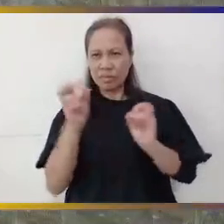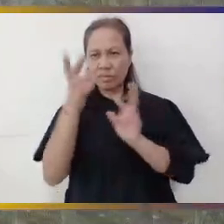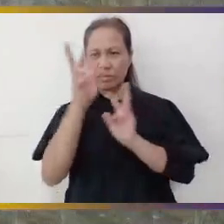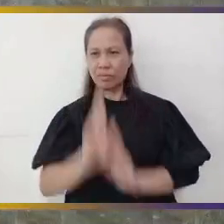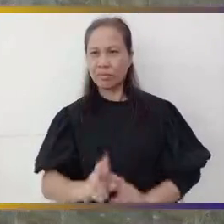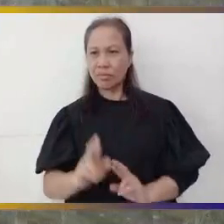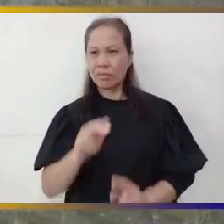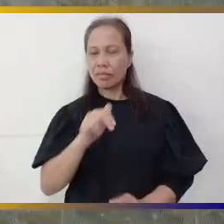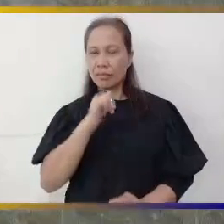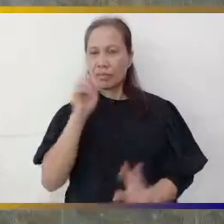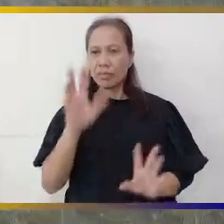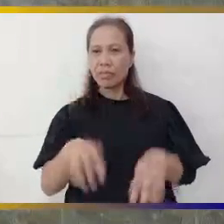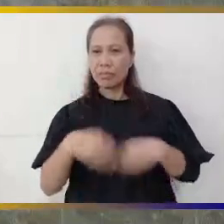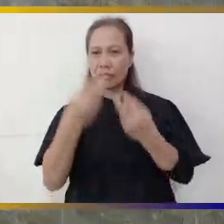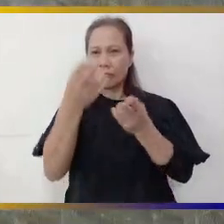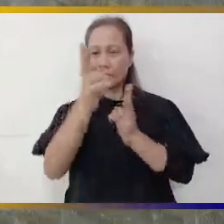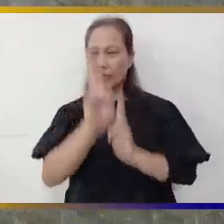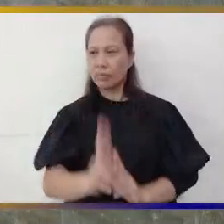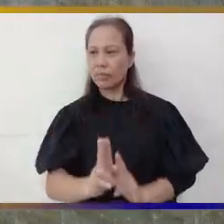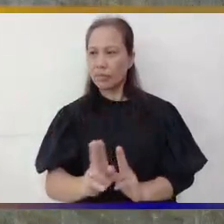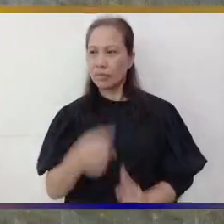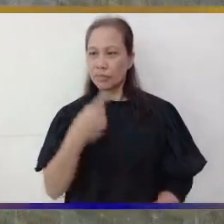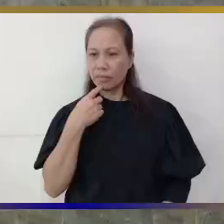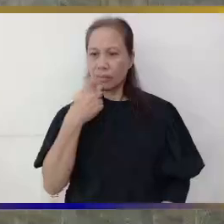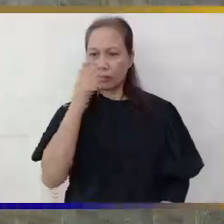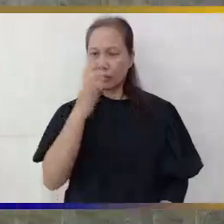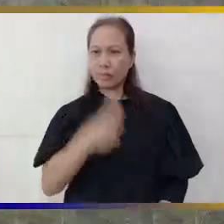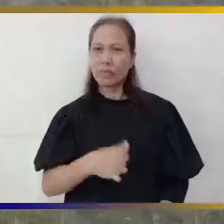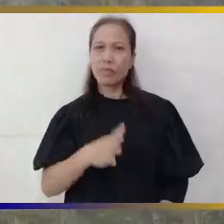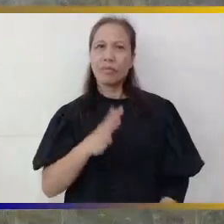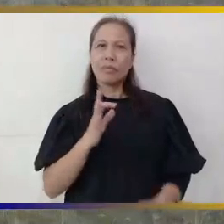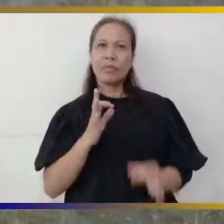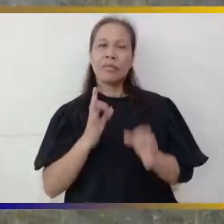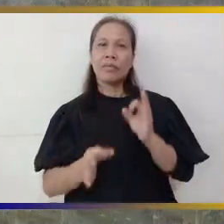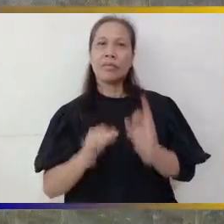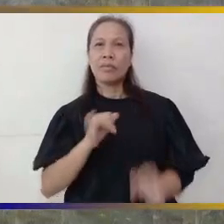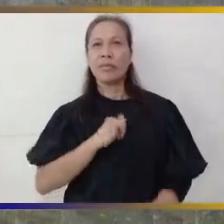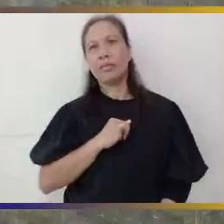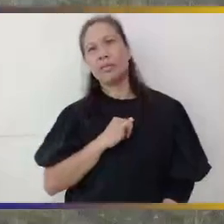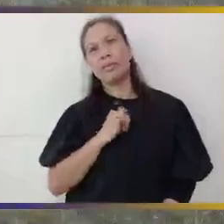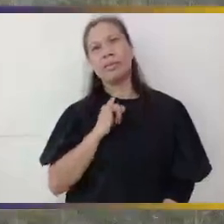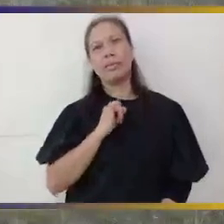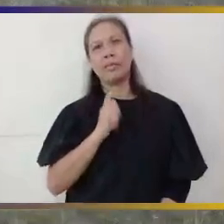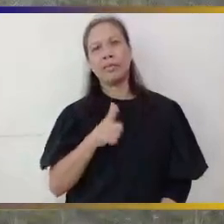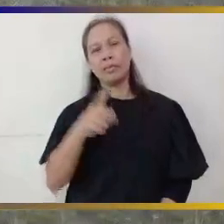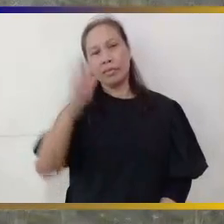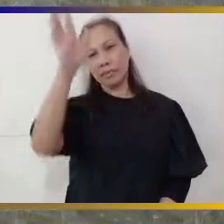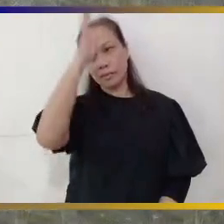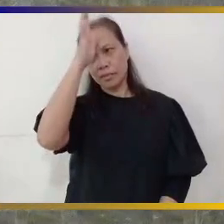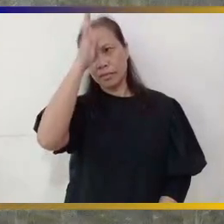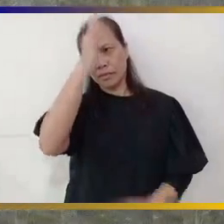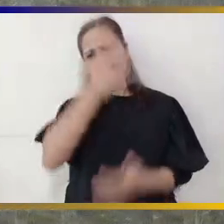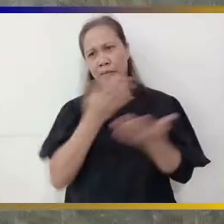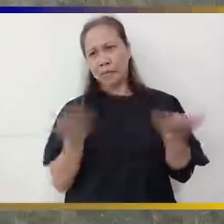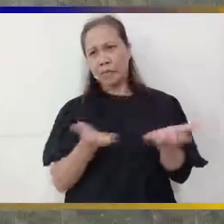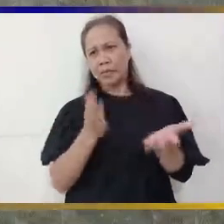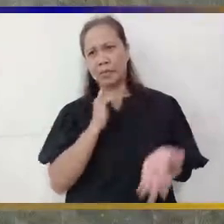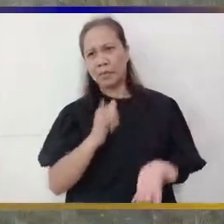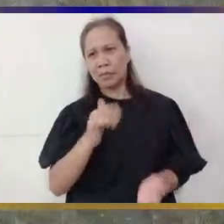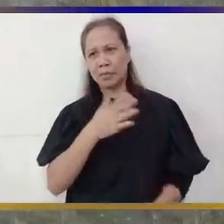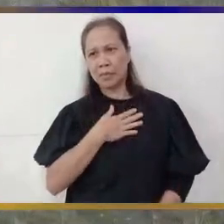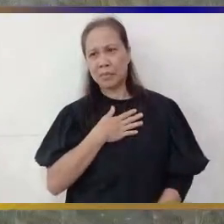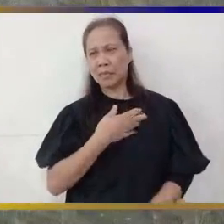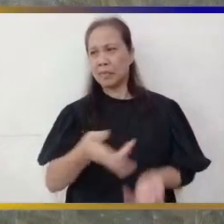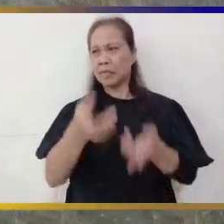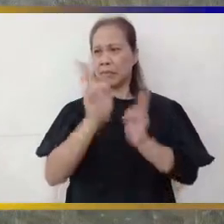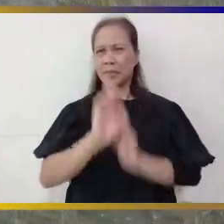niyo na binibigay yung ang honor ko kasi sabi ng panginoon if I will be your father Where is my honor hindi ko